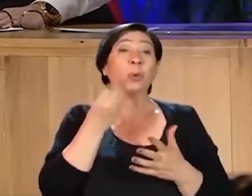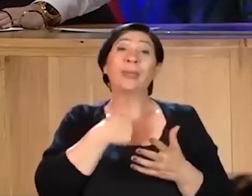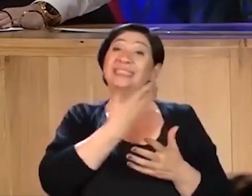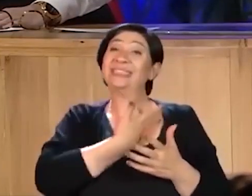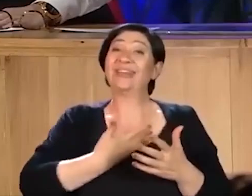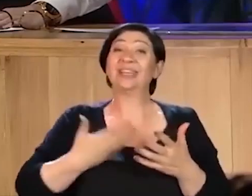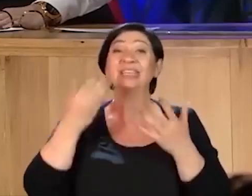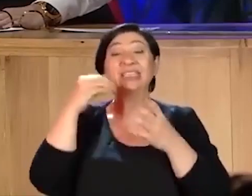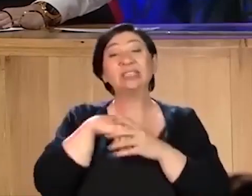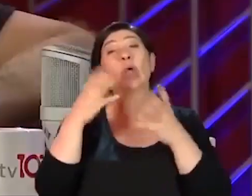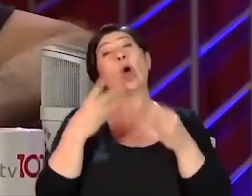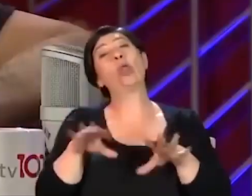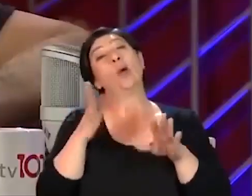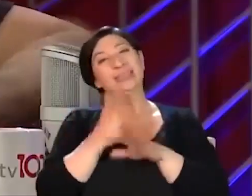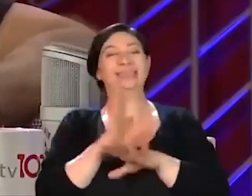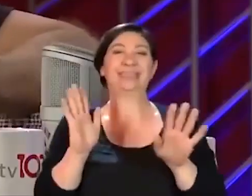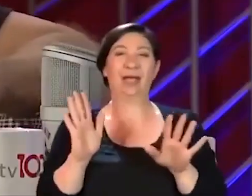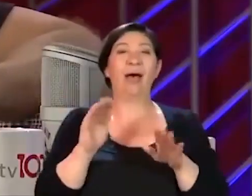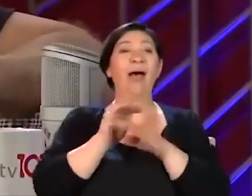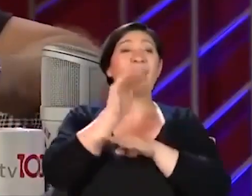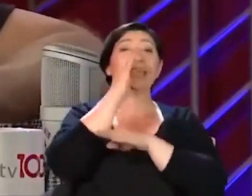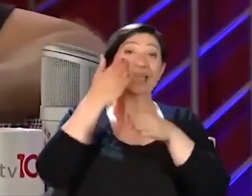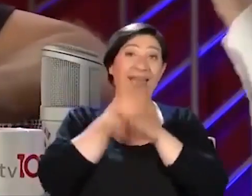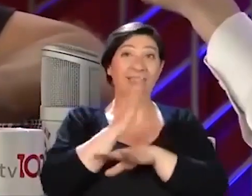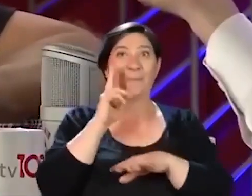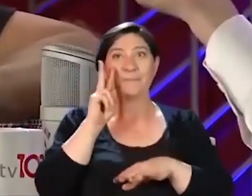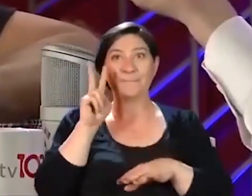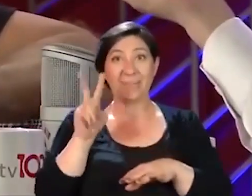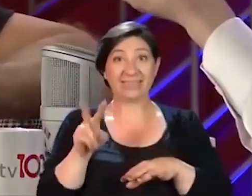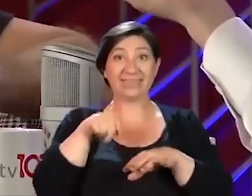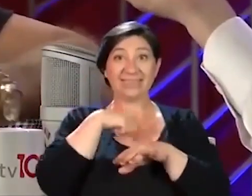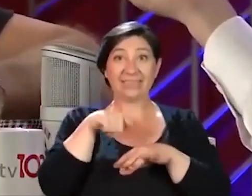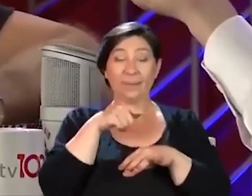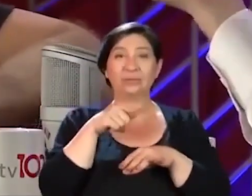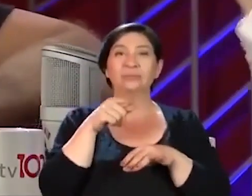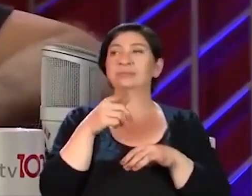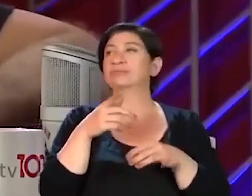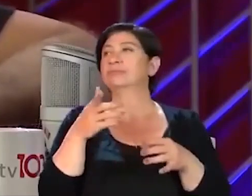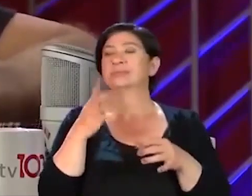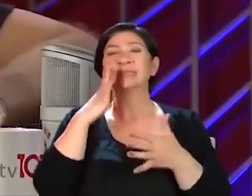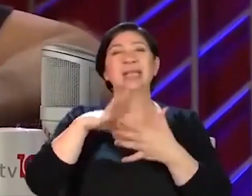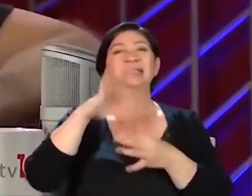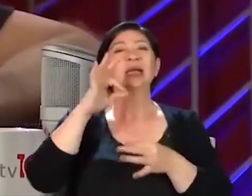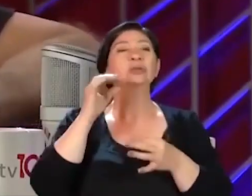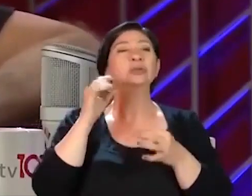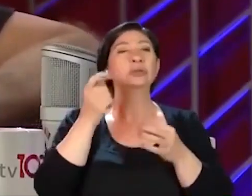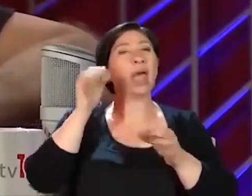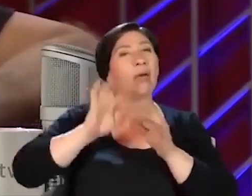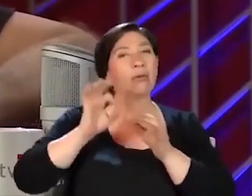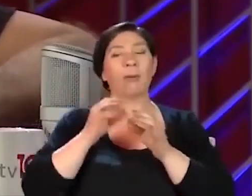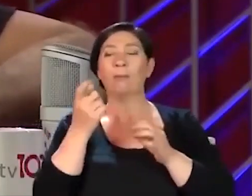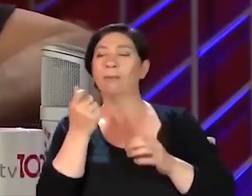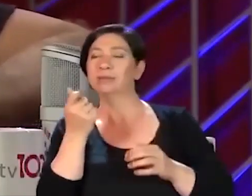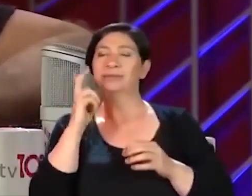beni sevdikleri için olmuyor aslında yani hayatın gerçeklerine başlayabiliriz zamanı alabilir öyle şimdi insanlar sosyal ekonomik